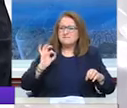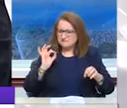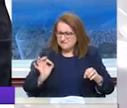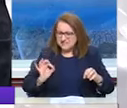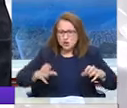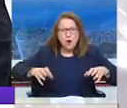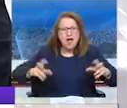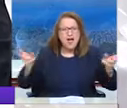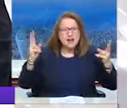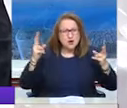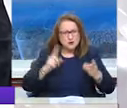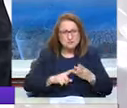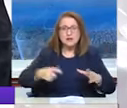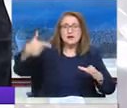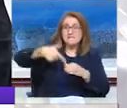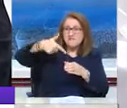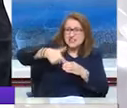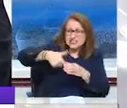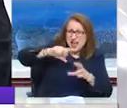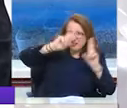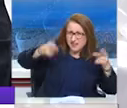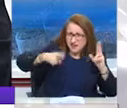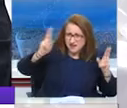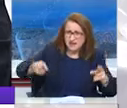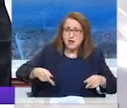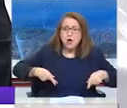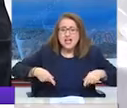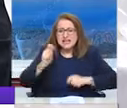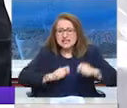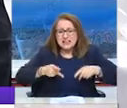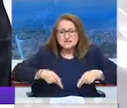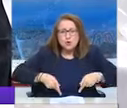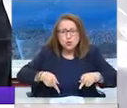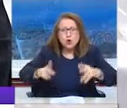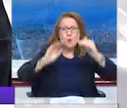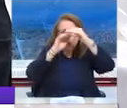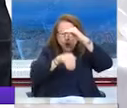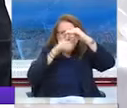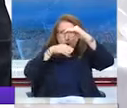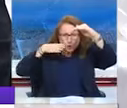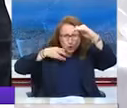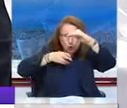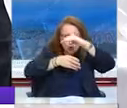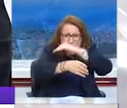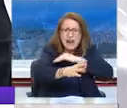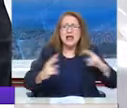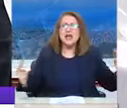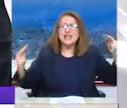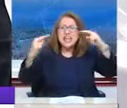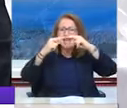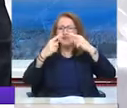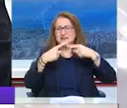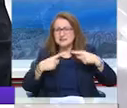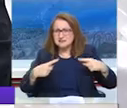αγωγών, πρατήρια καυσίμων, κατασκευή δρόμων γεφυρών και σειράγγων, κοινοφυλών έργων, λιμανιών κτλ. Και